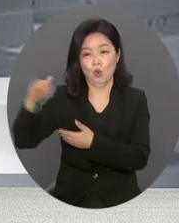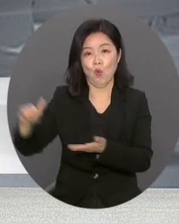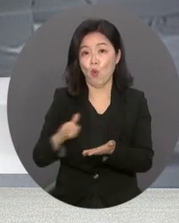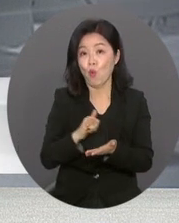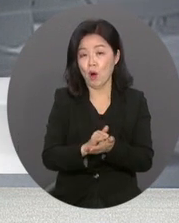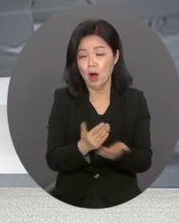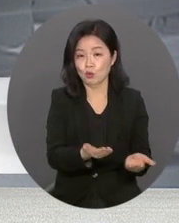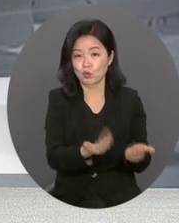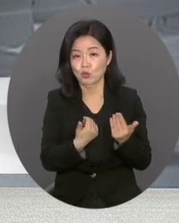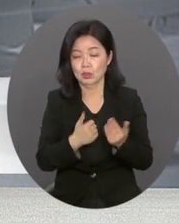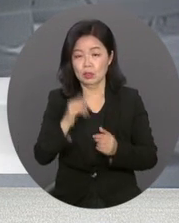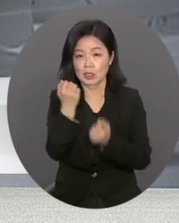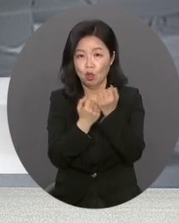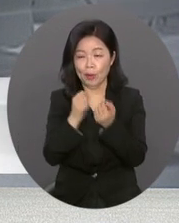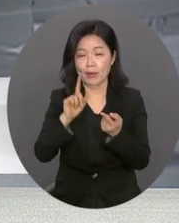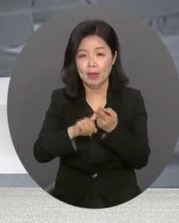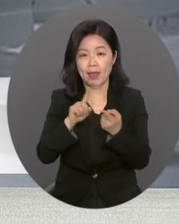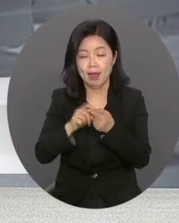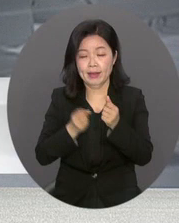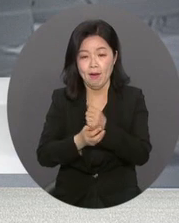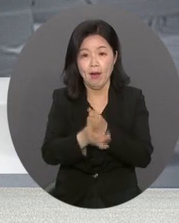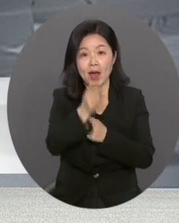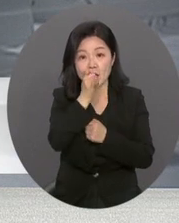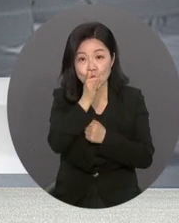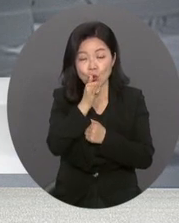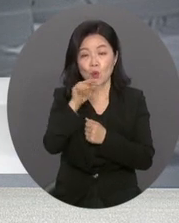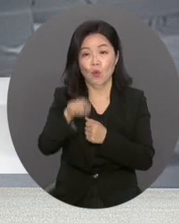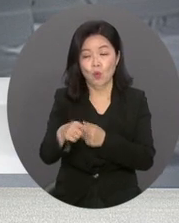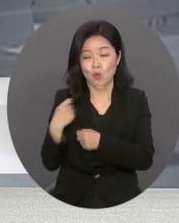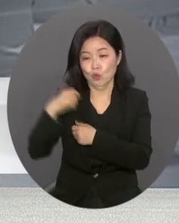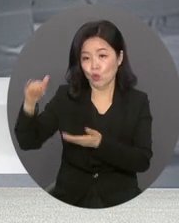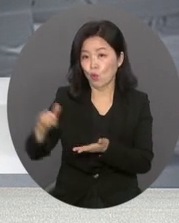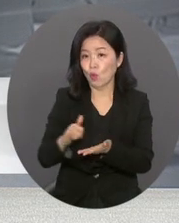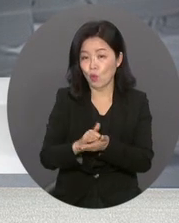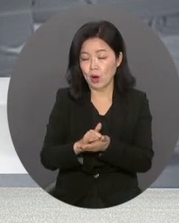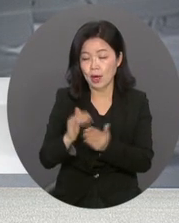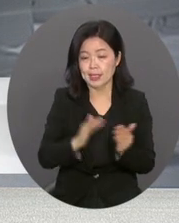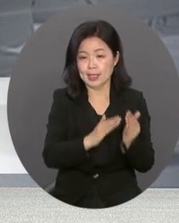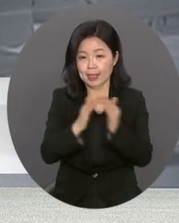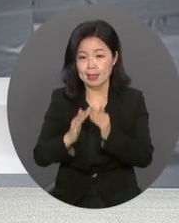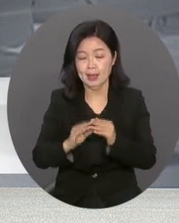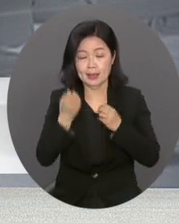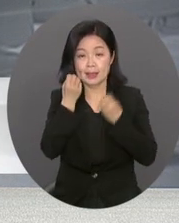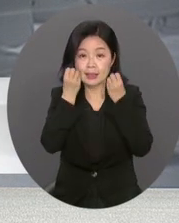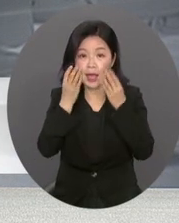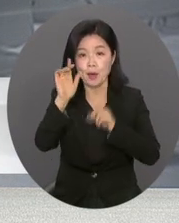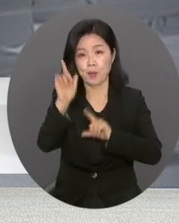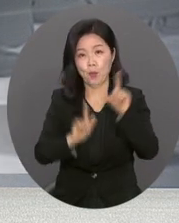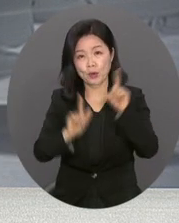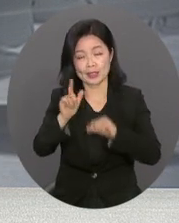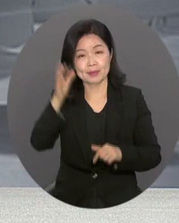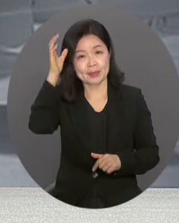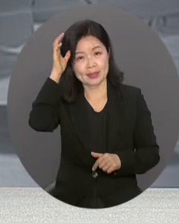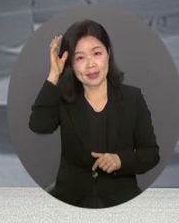설명회가 열린 사실이 영향을 끼친 걸로 보이는데 광주 군공항 이전이 새로운 국면으로 접어들지 주목됩니다. 문현철